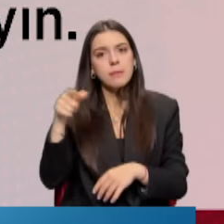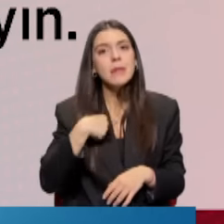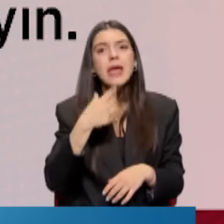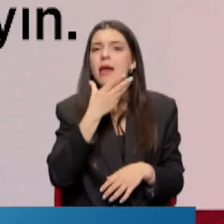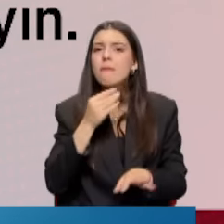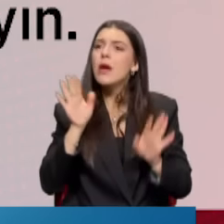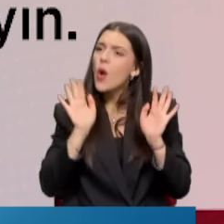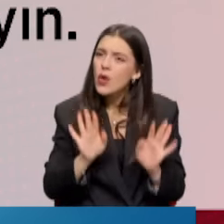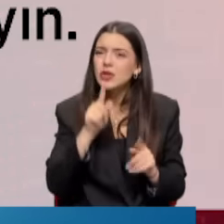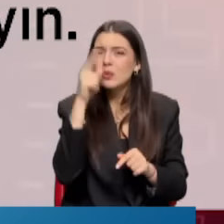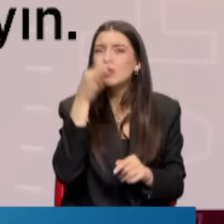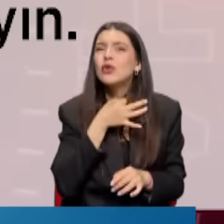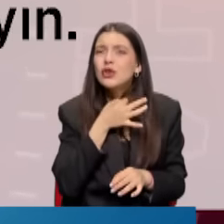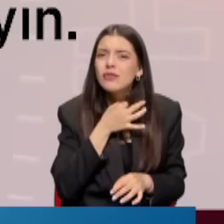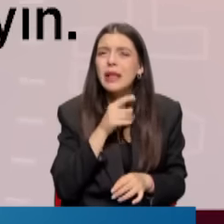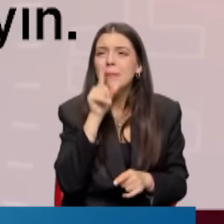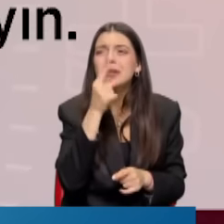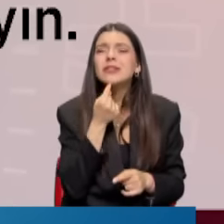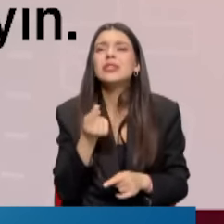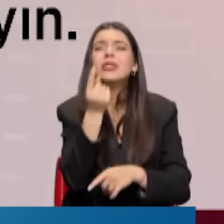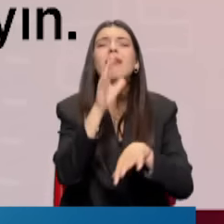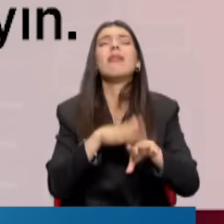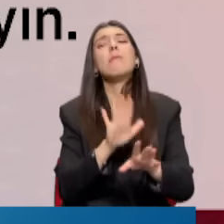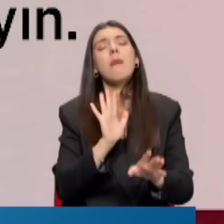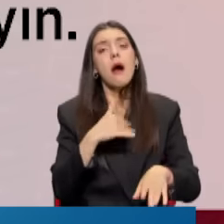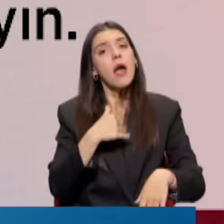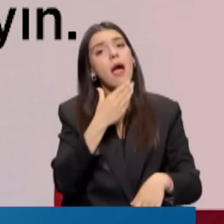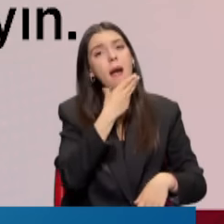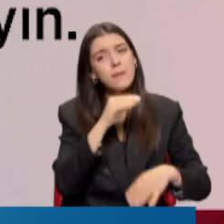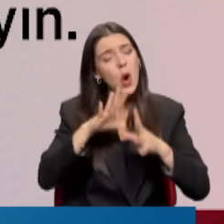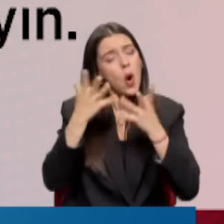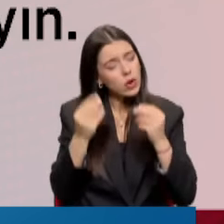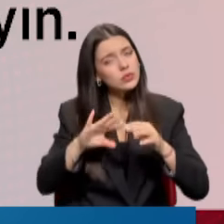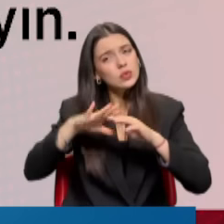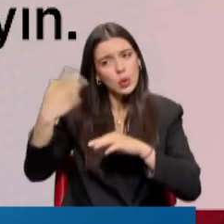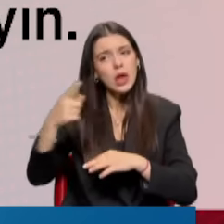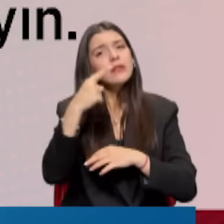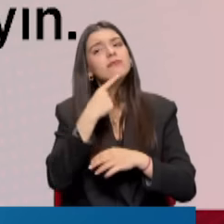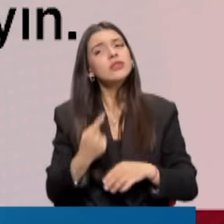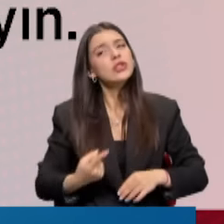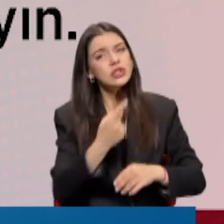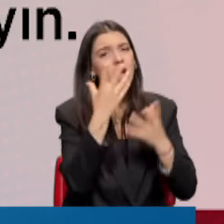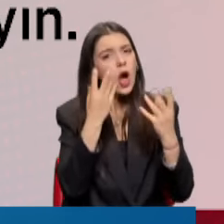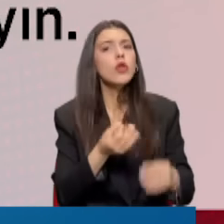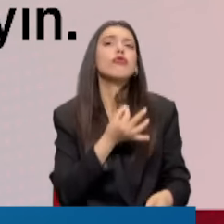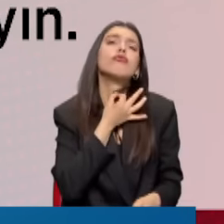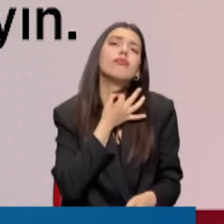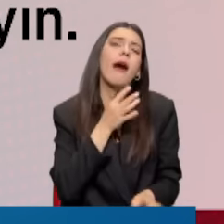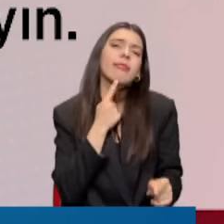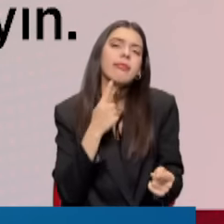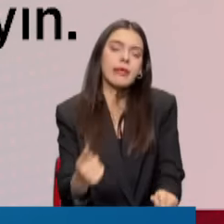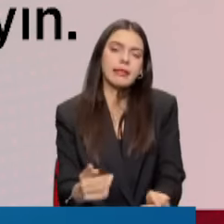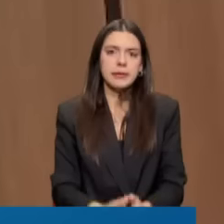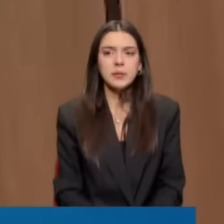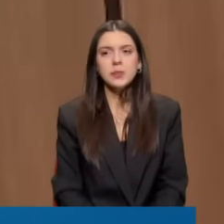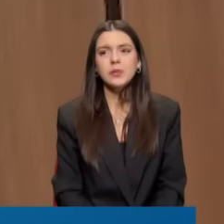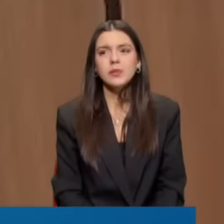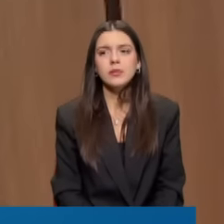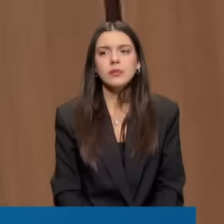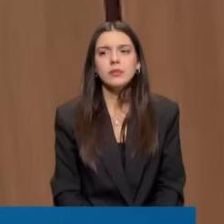emekli olana kadar Lütfen herhangi bir yere şikayette bulunmayın Emekli olduktan sonra şikayetçi olmanızı rica ediyorum dedi